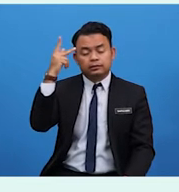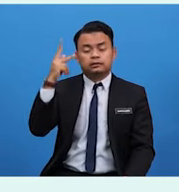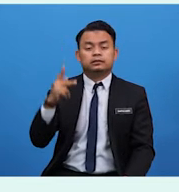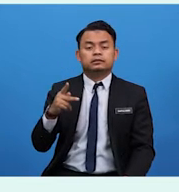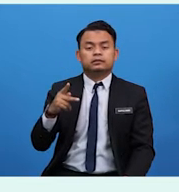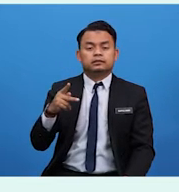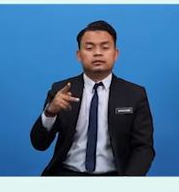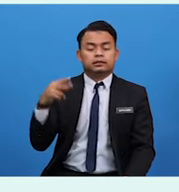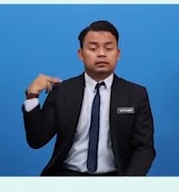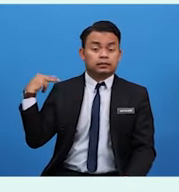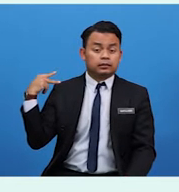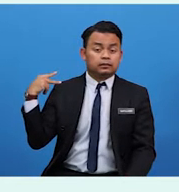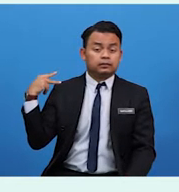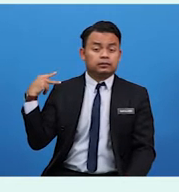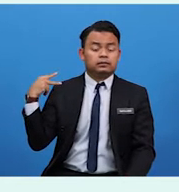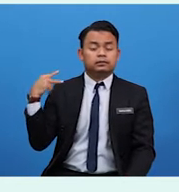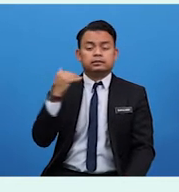punca positif bateri.